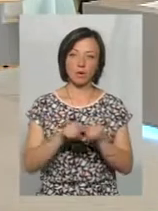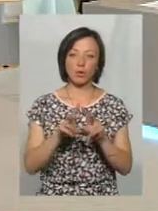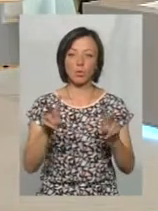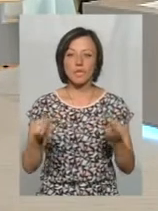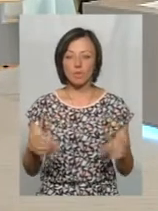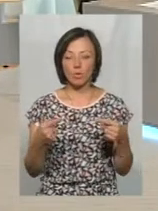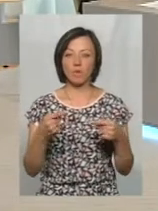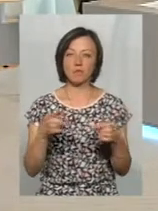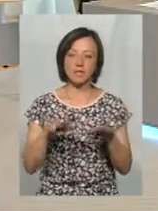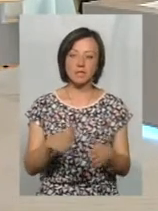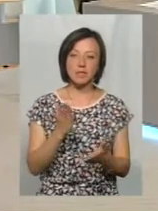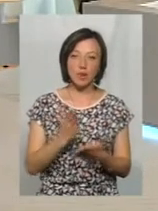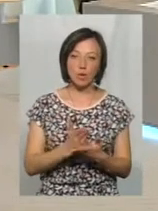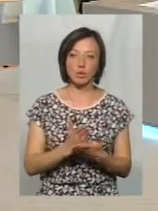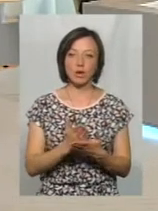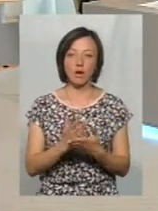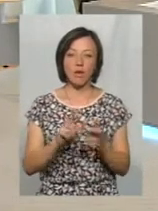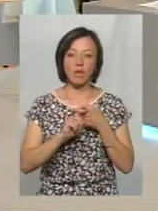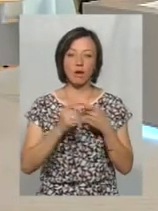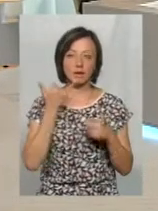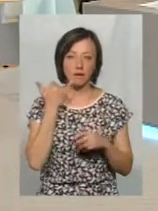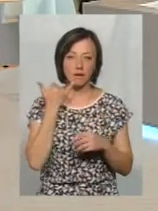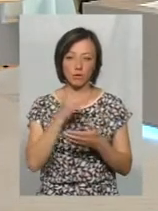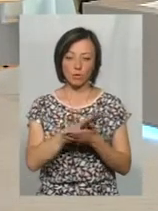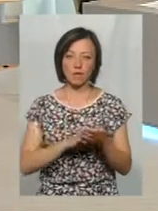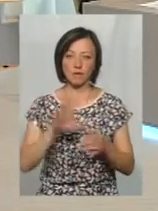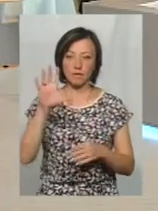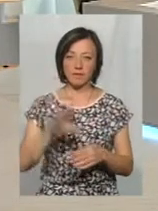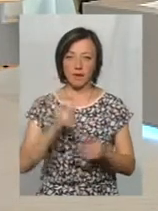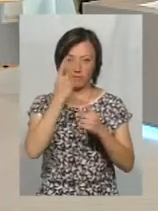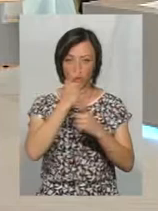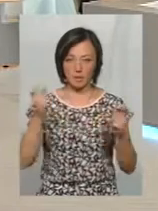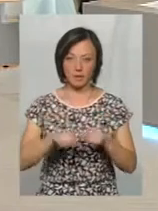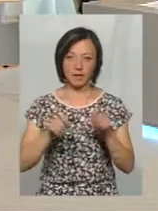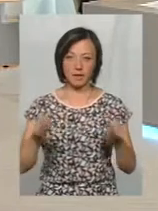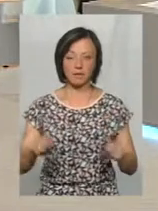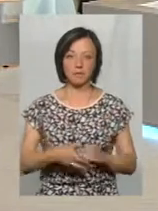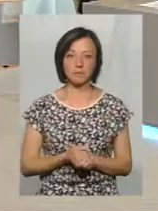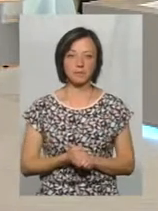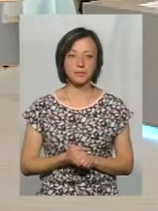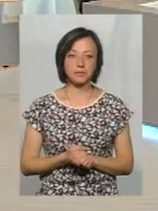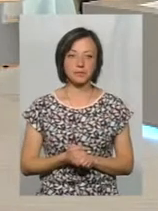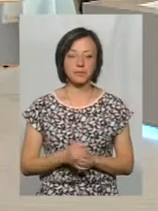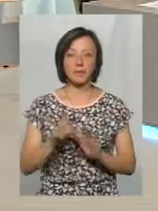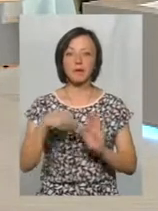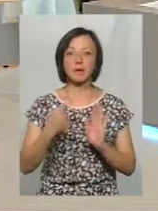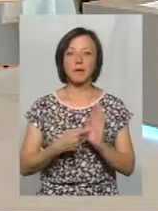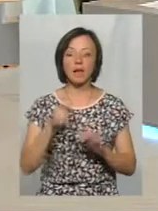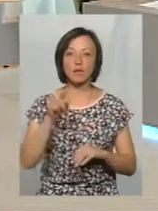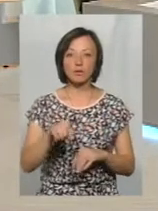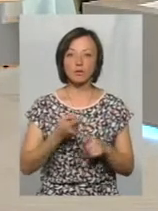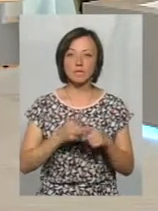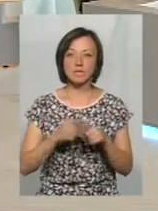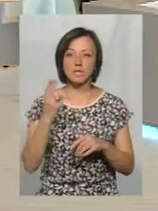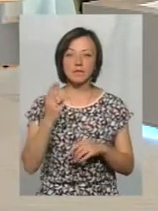є засновником, її місцезнаходження, контактні телефони. Тобто вся інформація відкрита. Тут ще питання в тому, от ця цифра